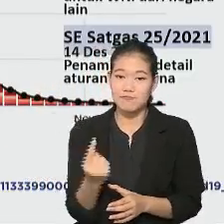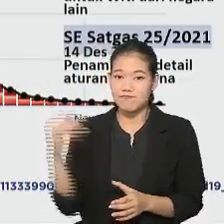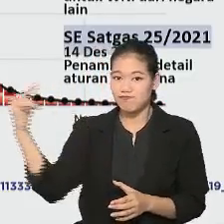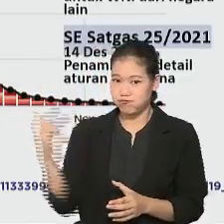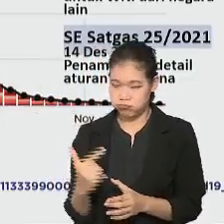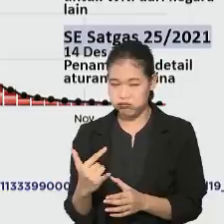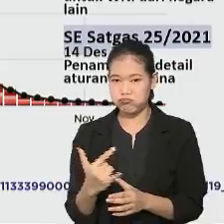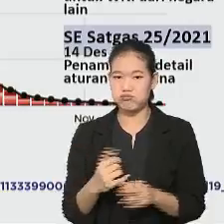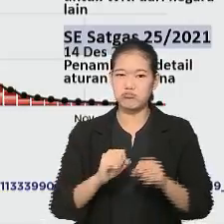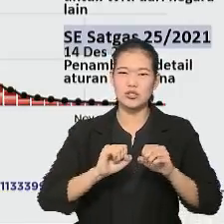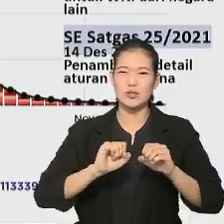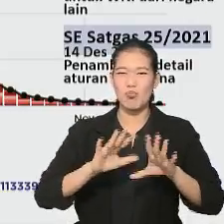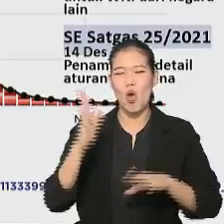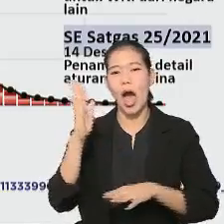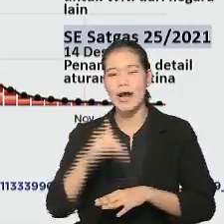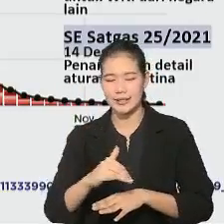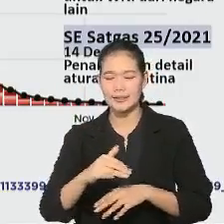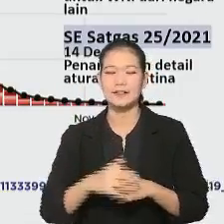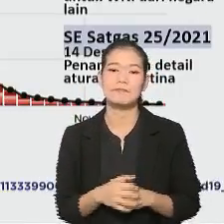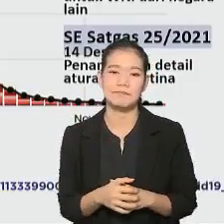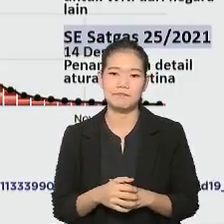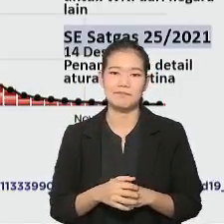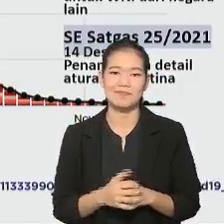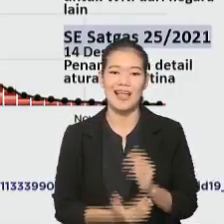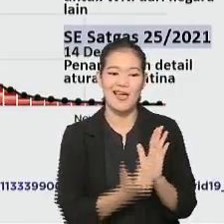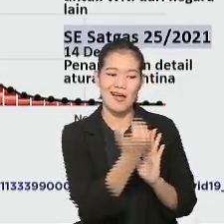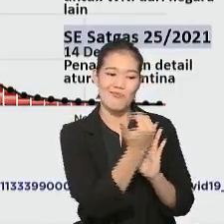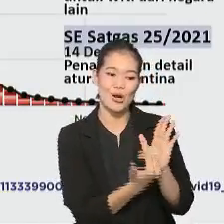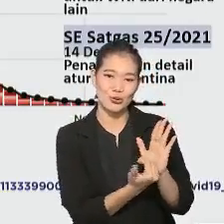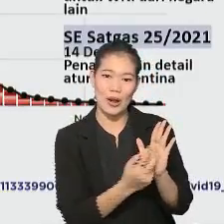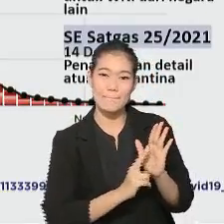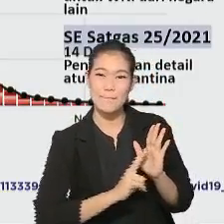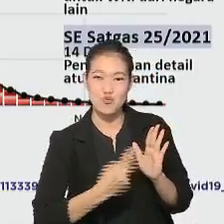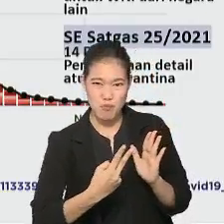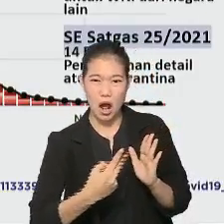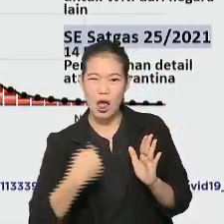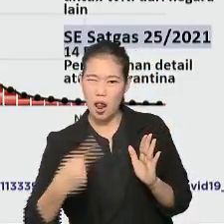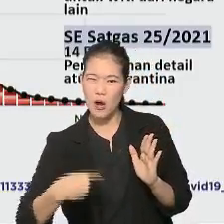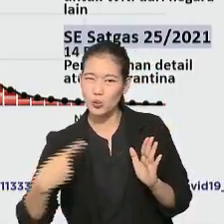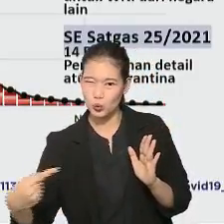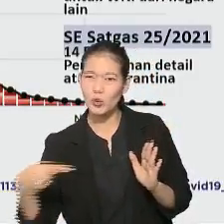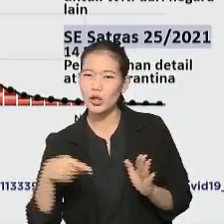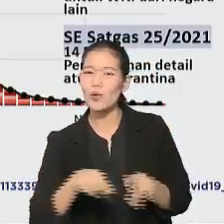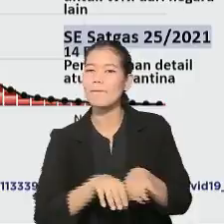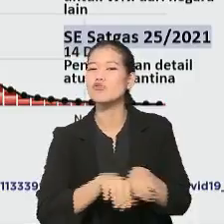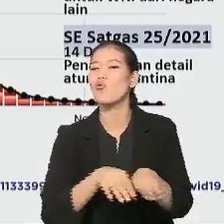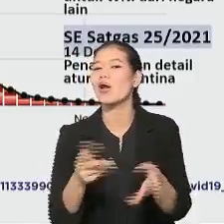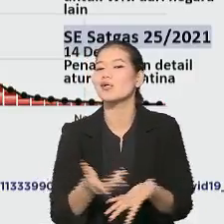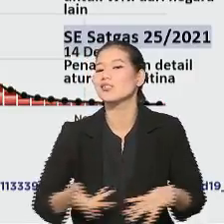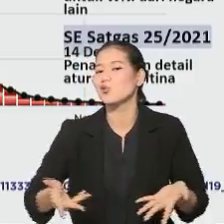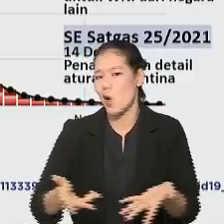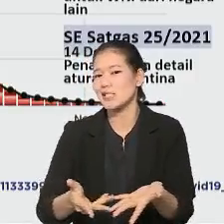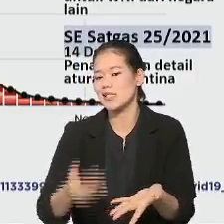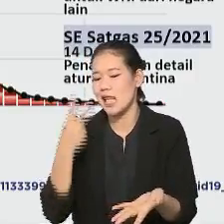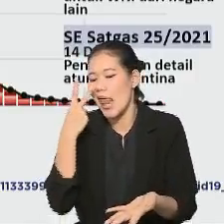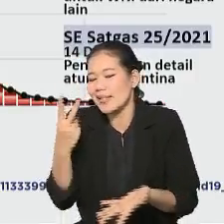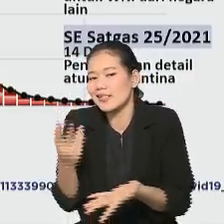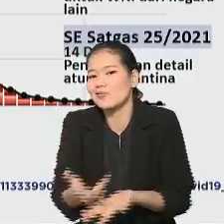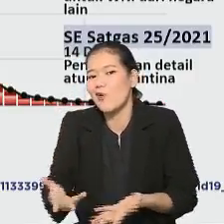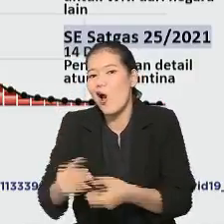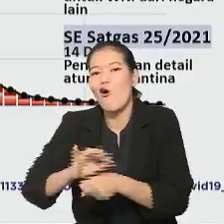kali 24 jam. Adanya perubahan kebijakan dari waktu ke waktu menyesuaikan kondisi COVID-19